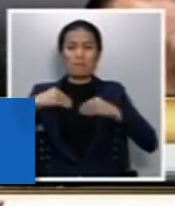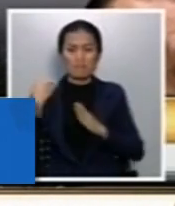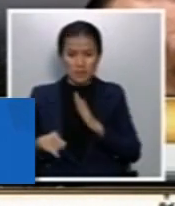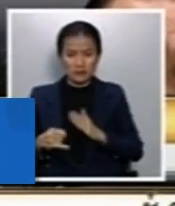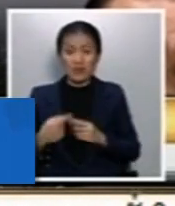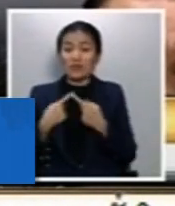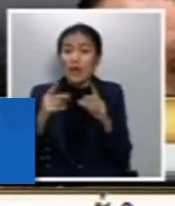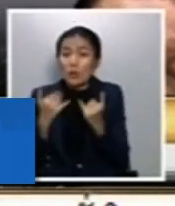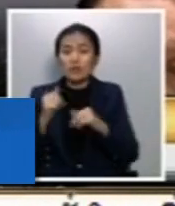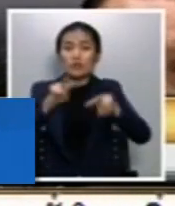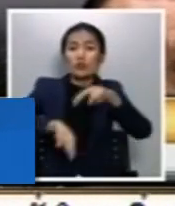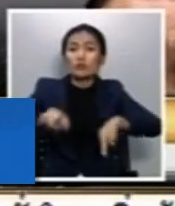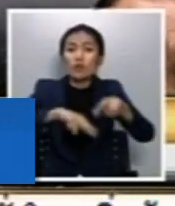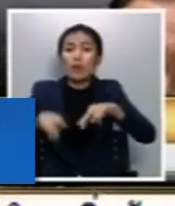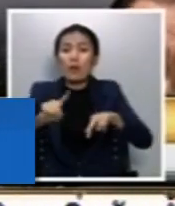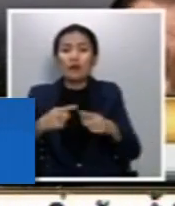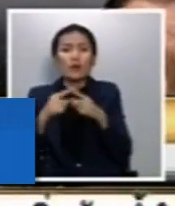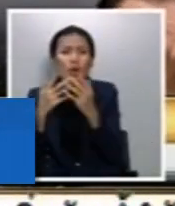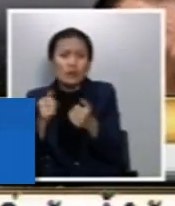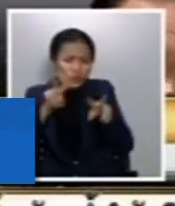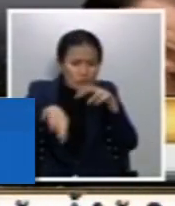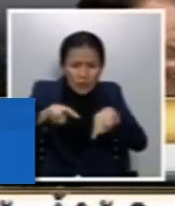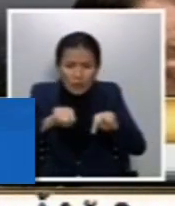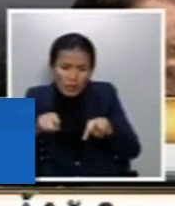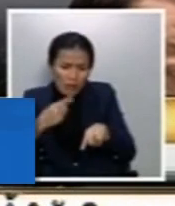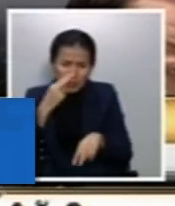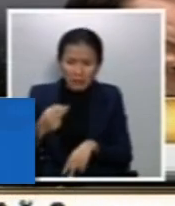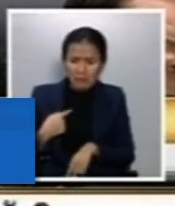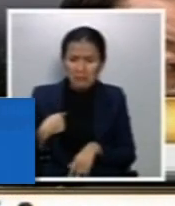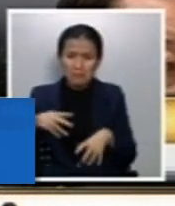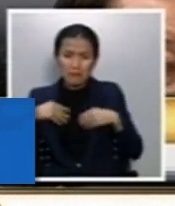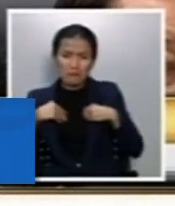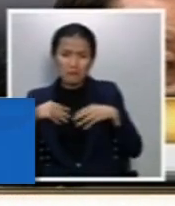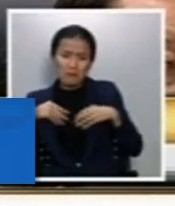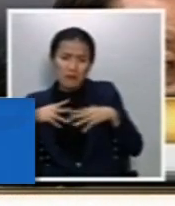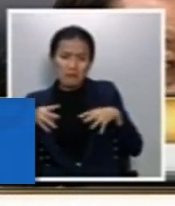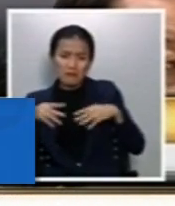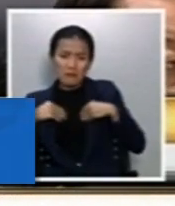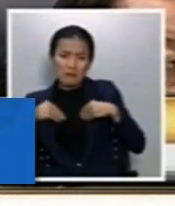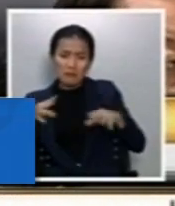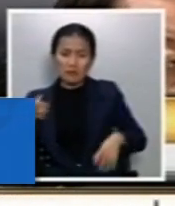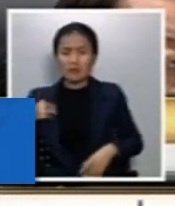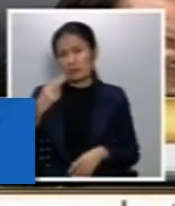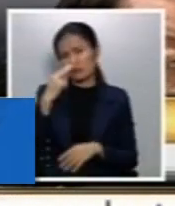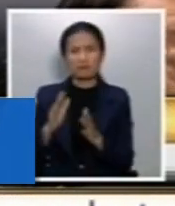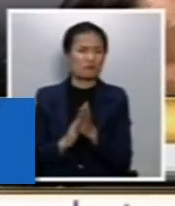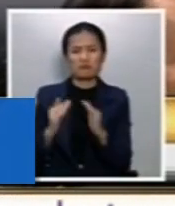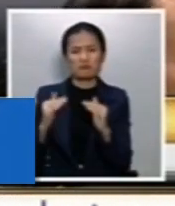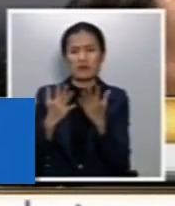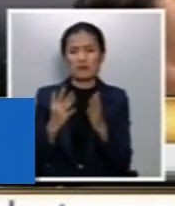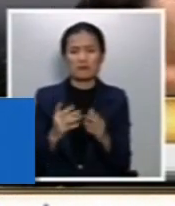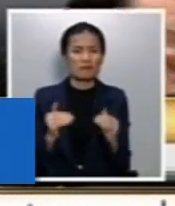นี่ยังเป็นการกึ่งรับแบ่งรับแบ่งสู้ยังให้ยังไม่เป็นธรรมเท่าไหร่กับคนที่เสียชี